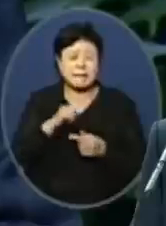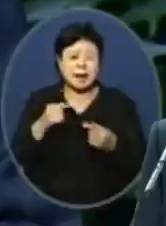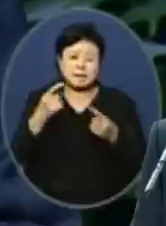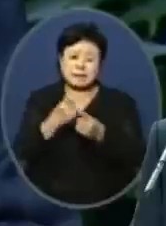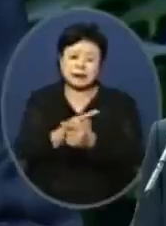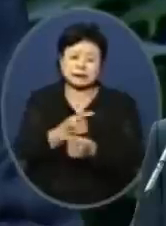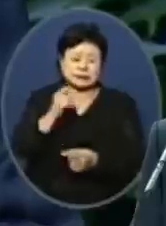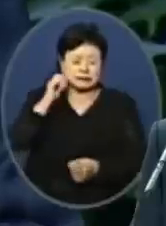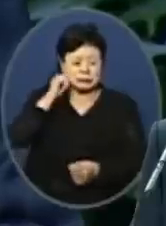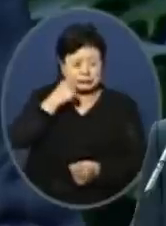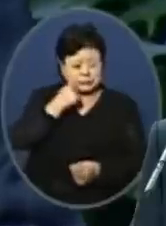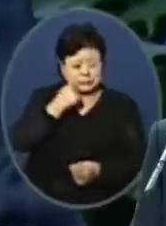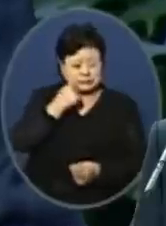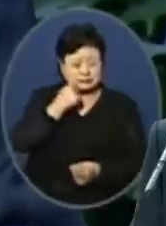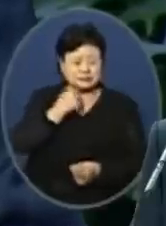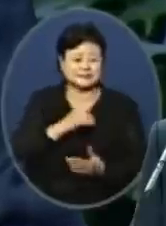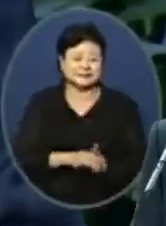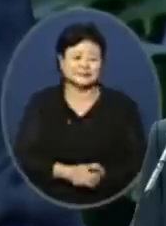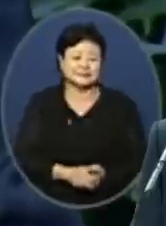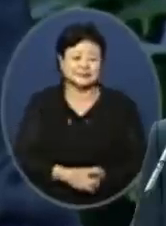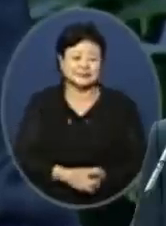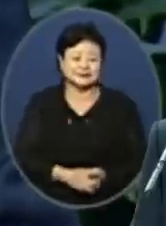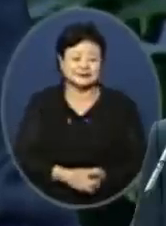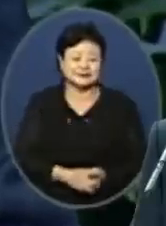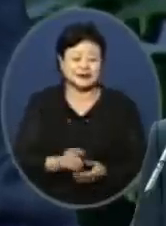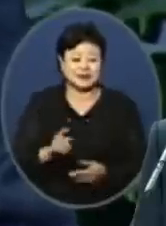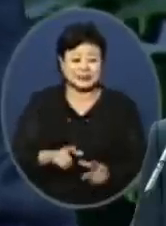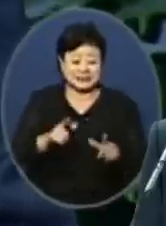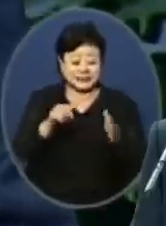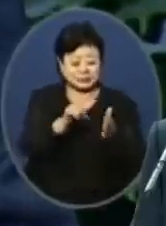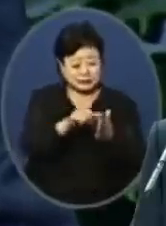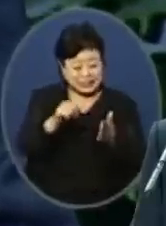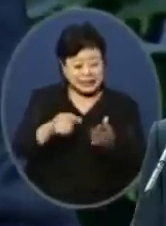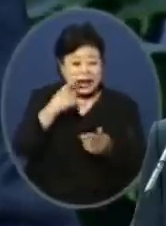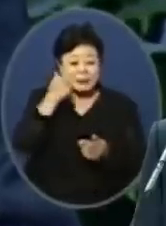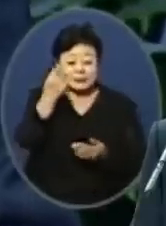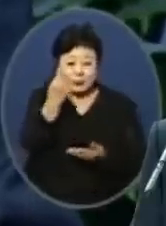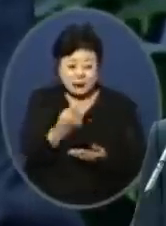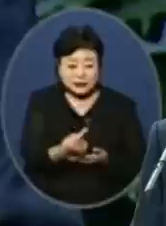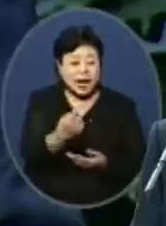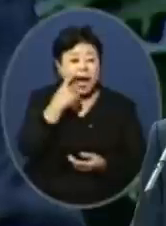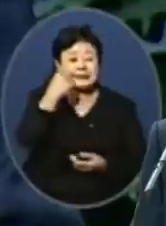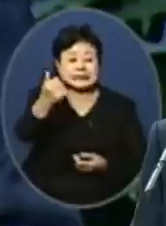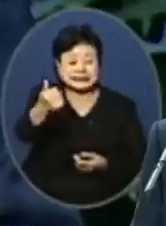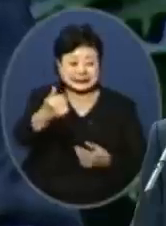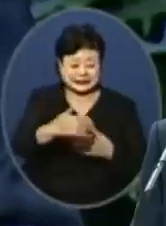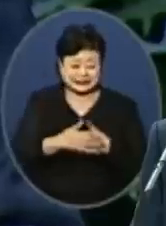없었습니다. 그런데 어느 날 둘째가 아버지께 와서 말했습니다. 아버지,